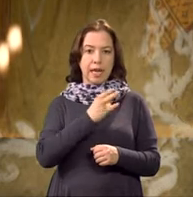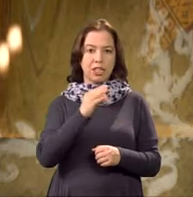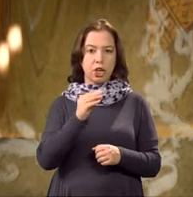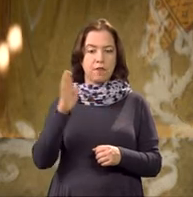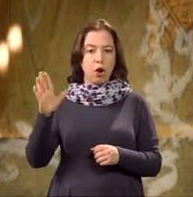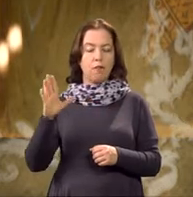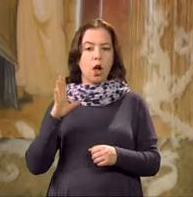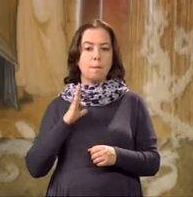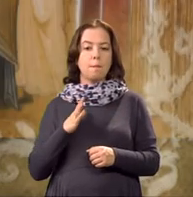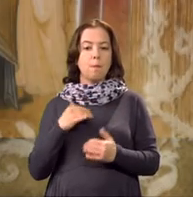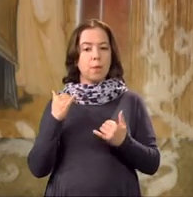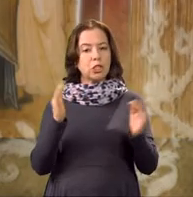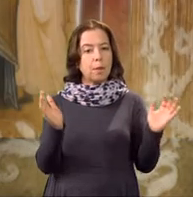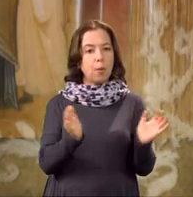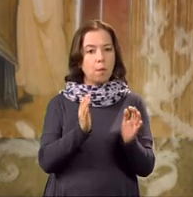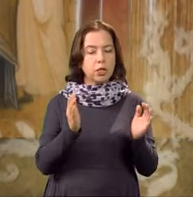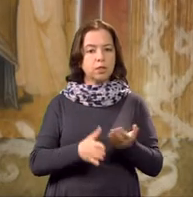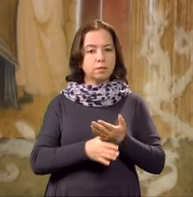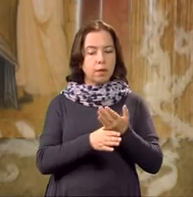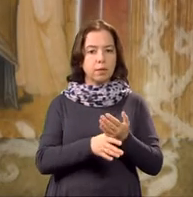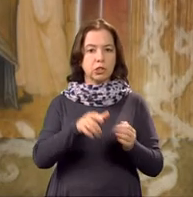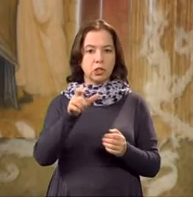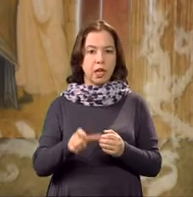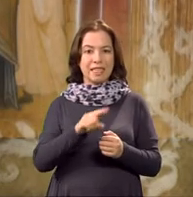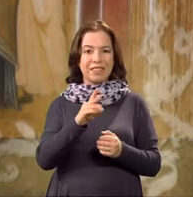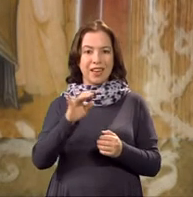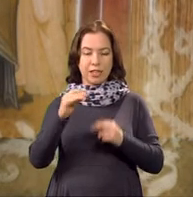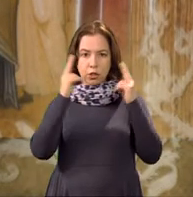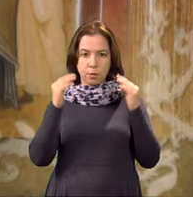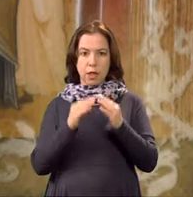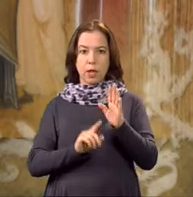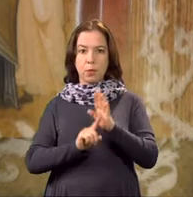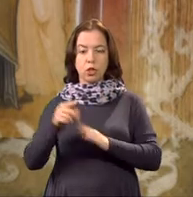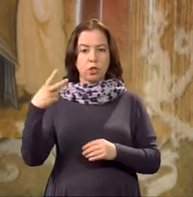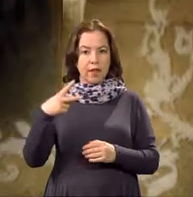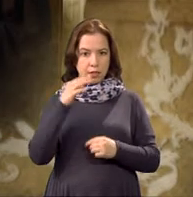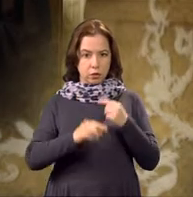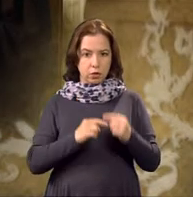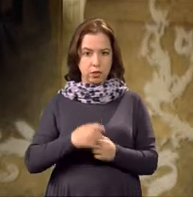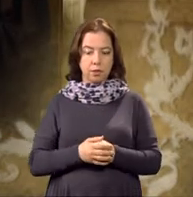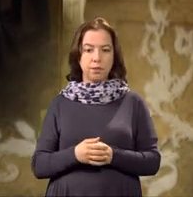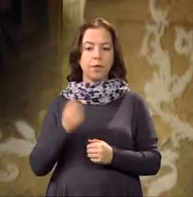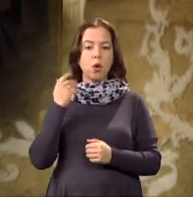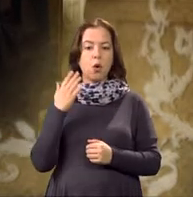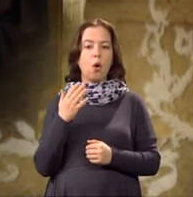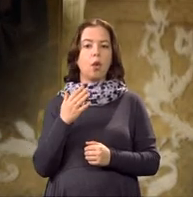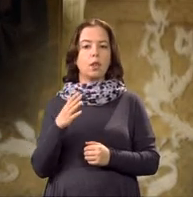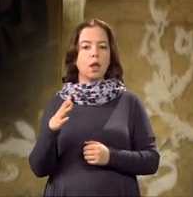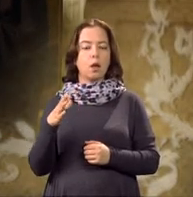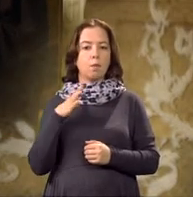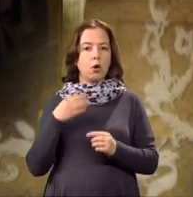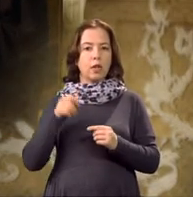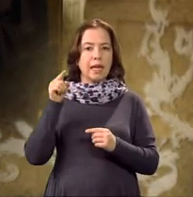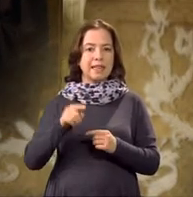був почесним попечителем Звіринецького скиту на початку ХХ століття. Коли вибухнула на цих